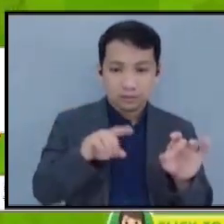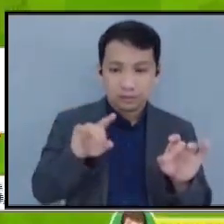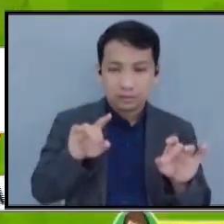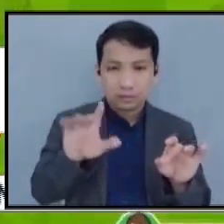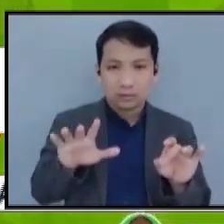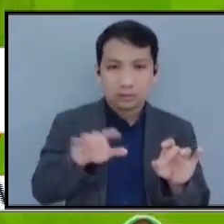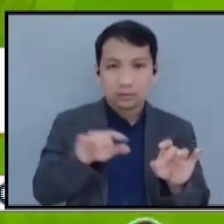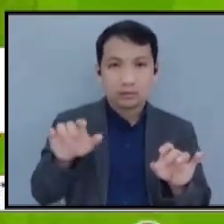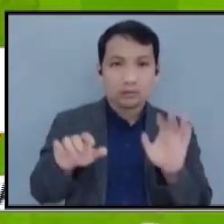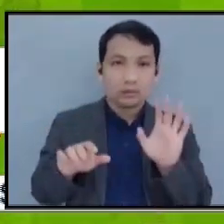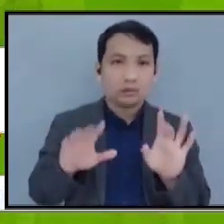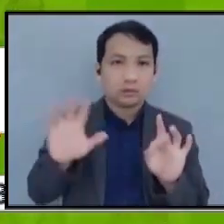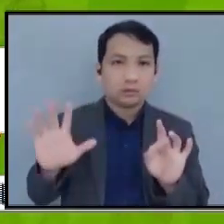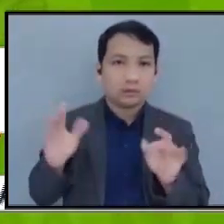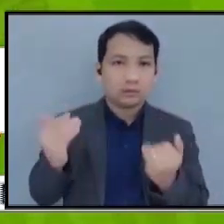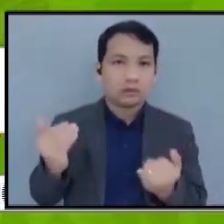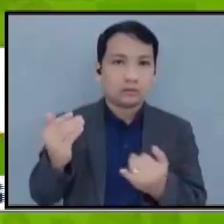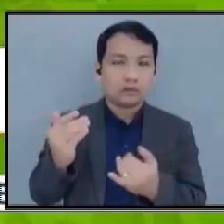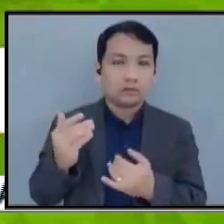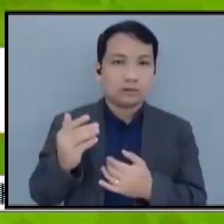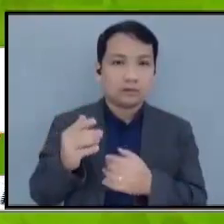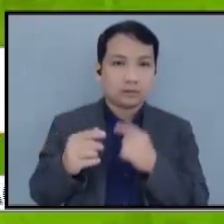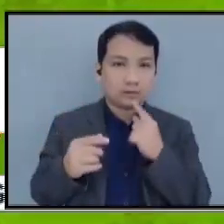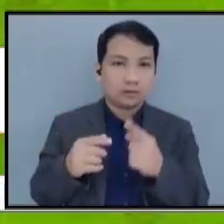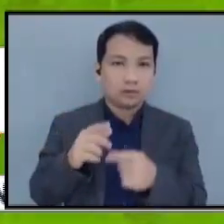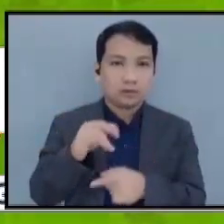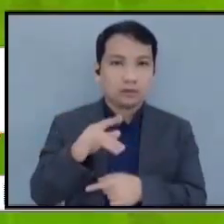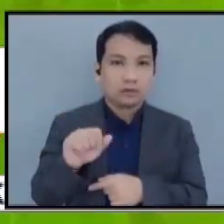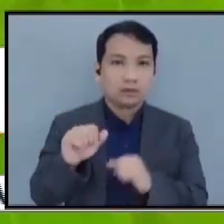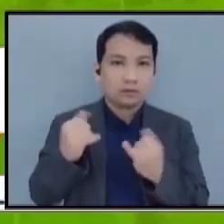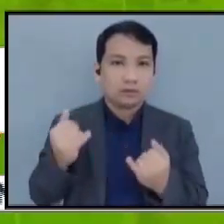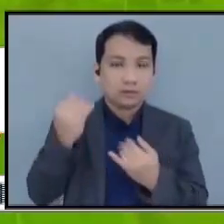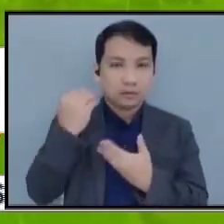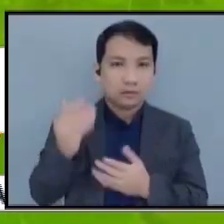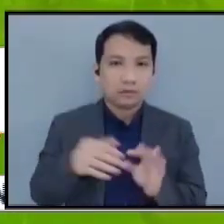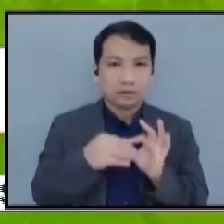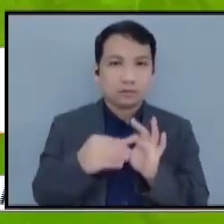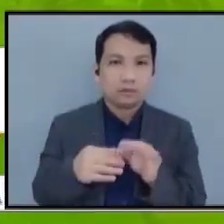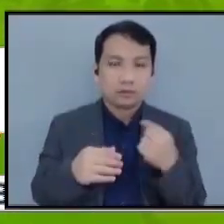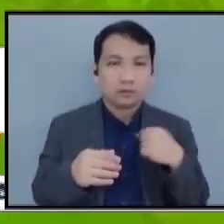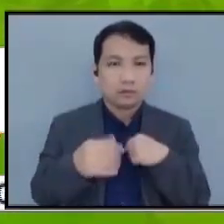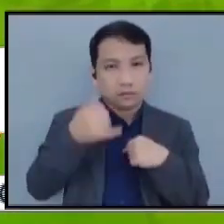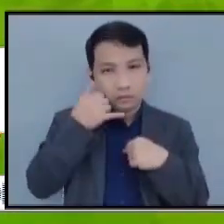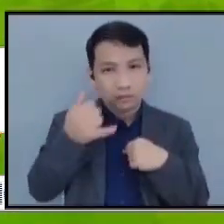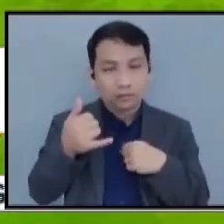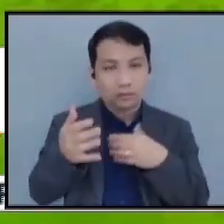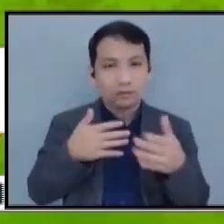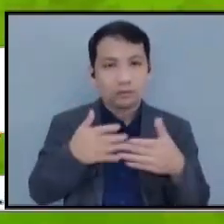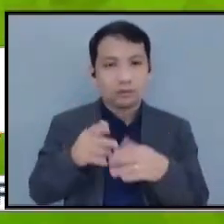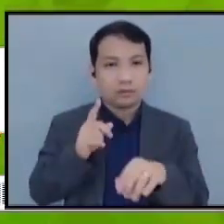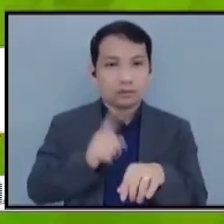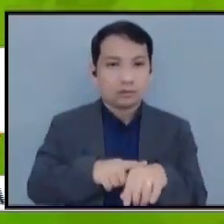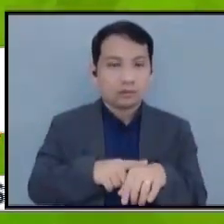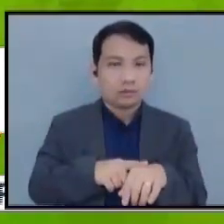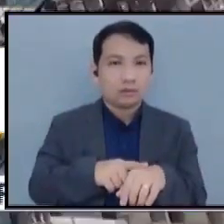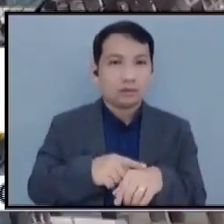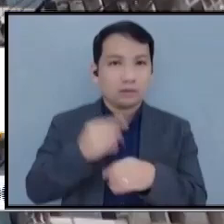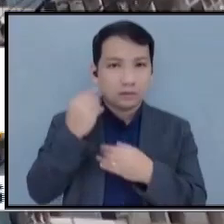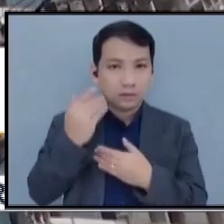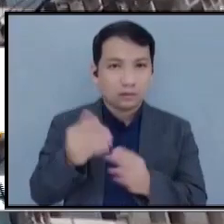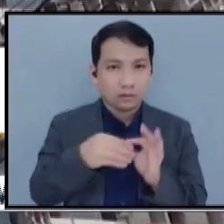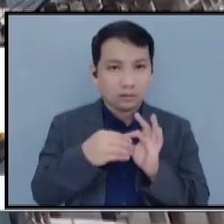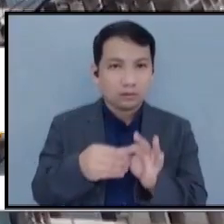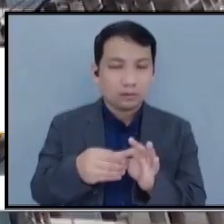ng hapon ang mga hotline ng Phil health ngayon ay pwede na itong tawagan anumang oras lalo lunan ng ating mga kababayang